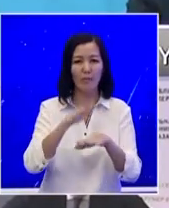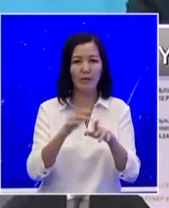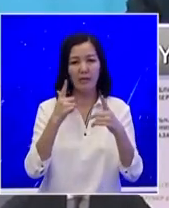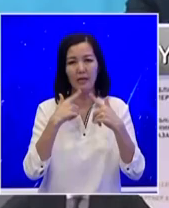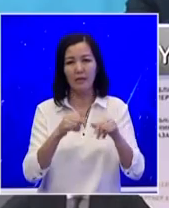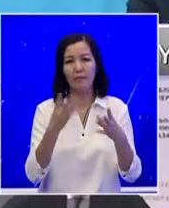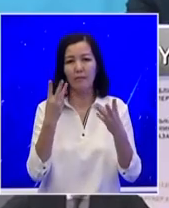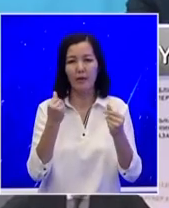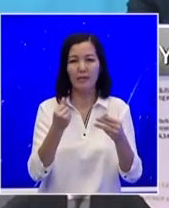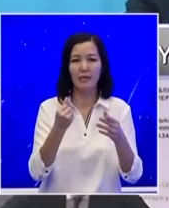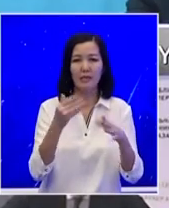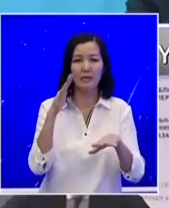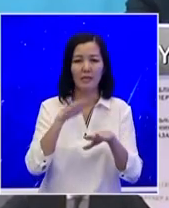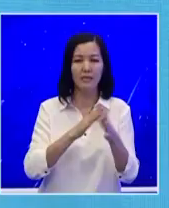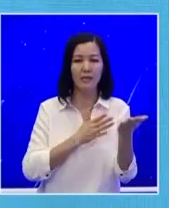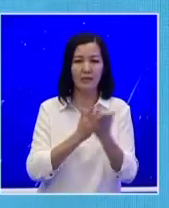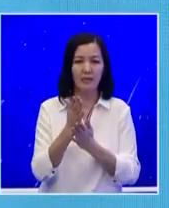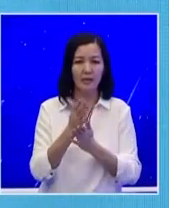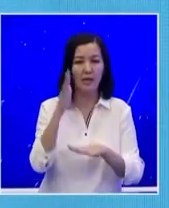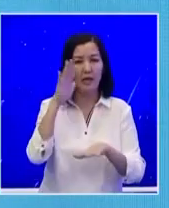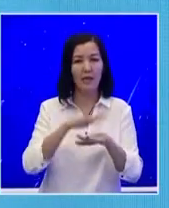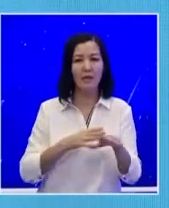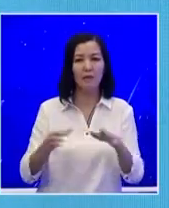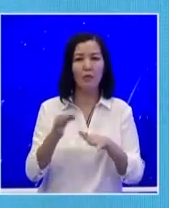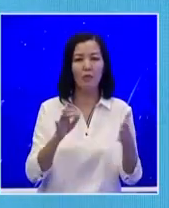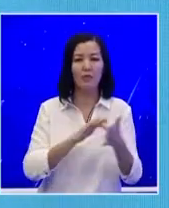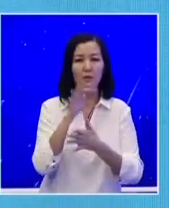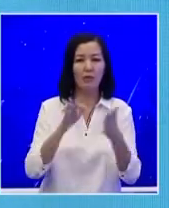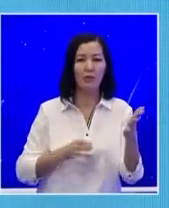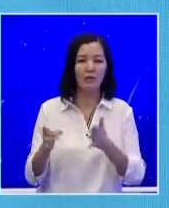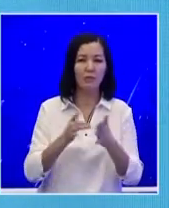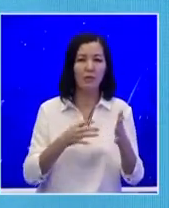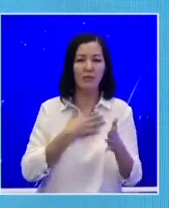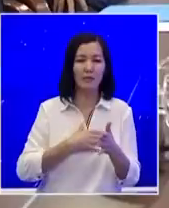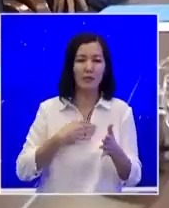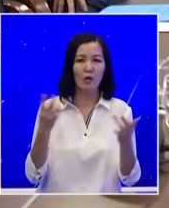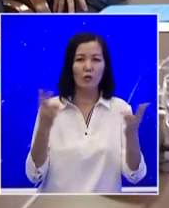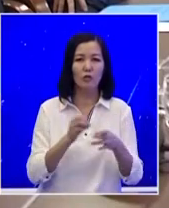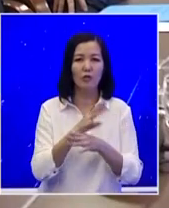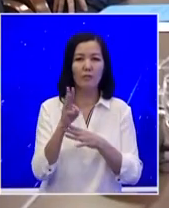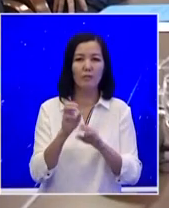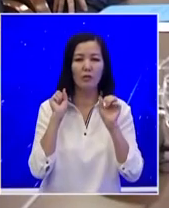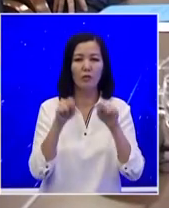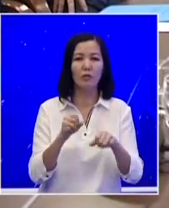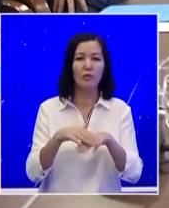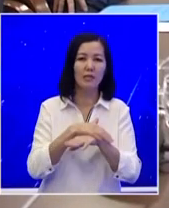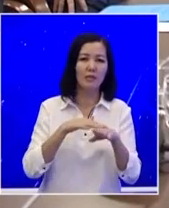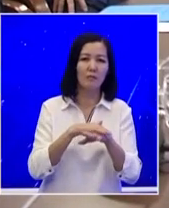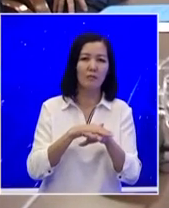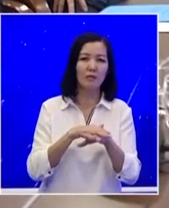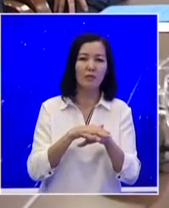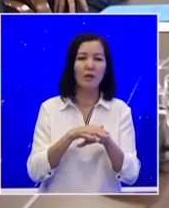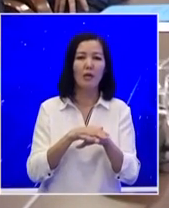услуг, как банки и организации финансового сектора. Акимам областей и городов республиканского значения нужно обеспечить